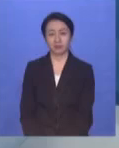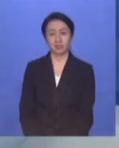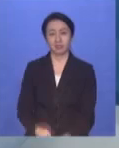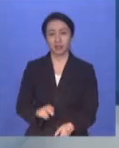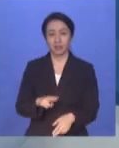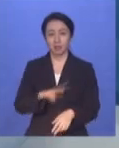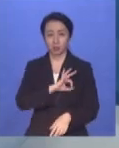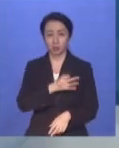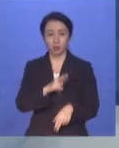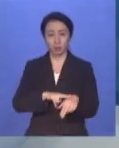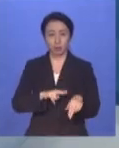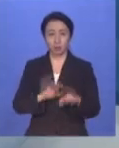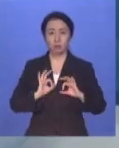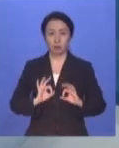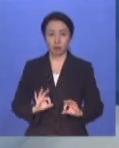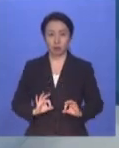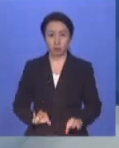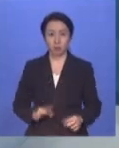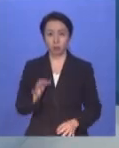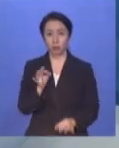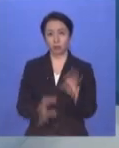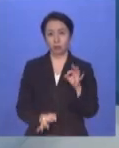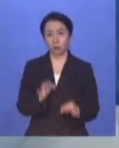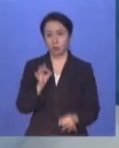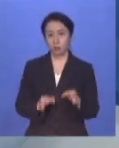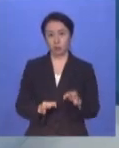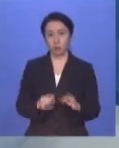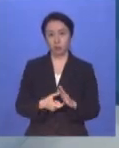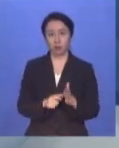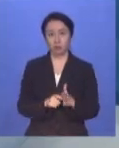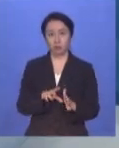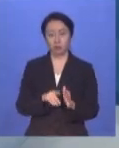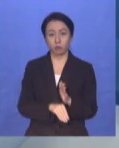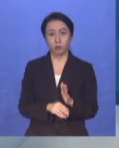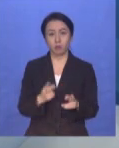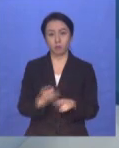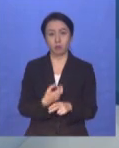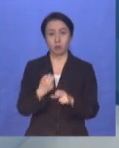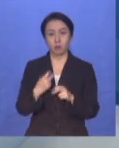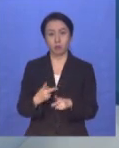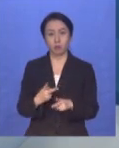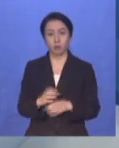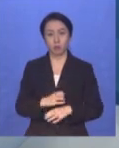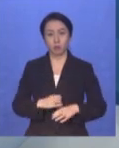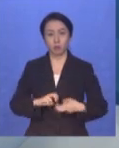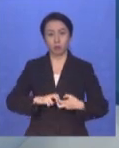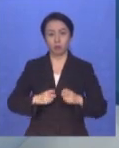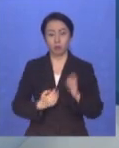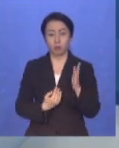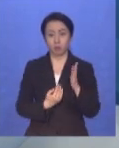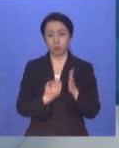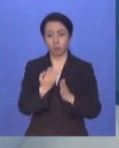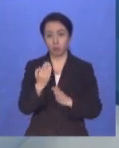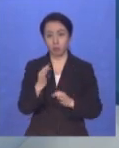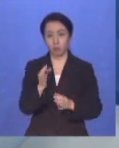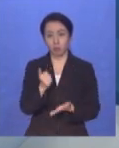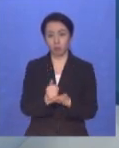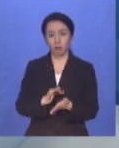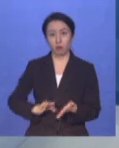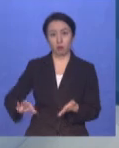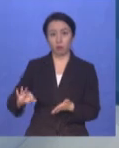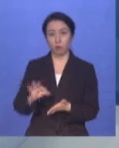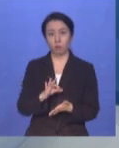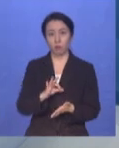Өңірде ювеналды полицейлер, прокурорлар мен судьялар кәмелетке толмағандардың қауіпсіздігін қамтамасыз ету мәселелерін қарастырды. Облыстық